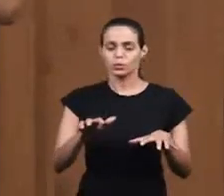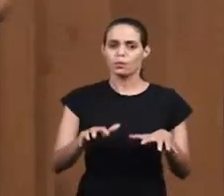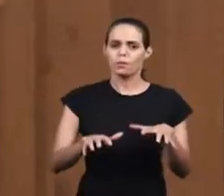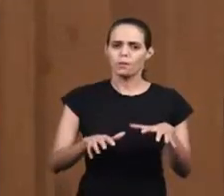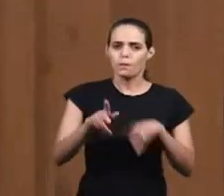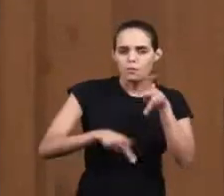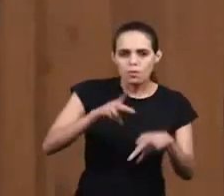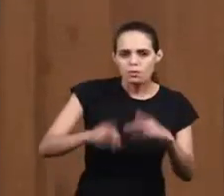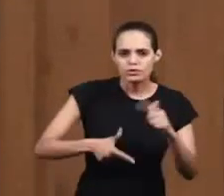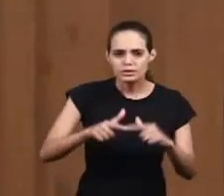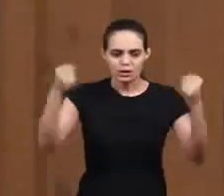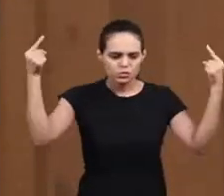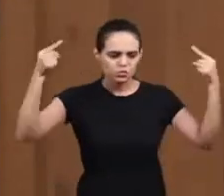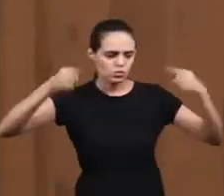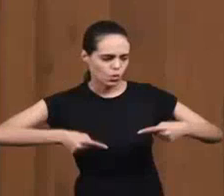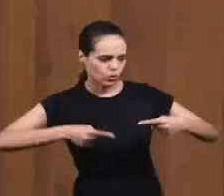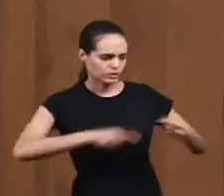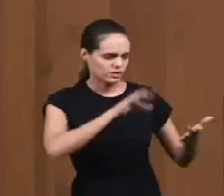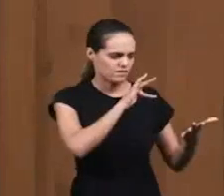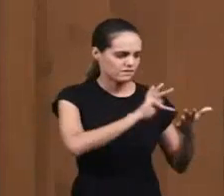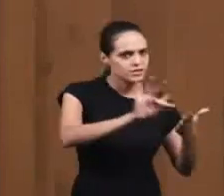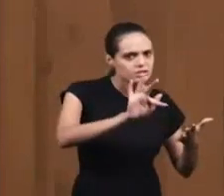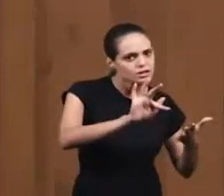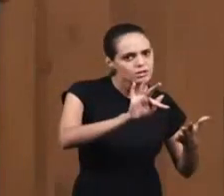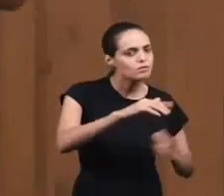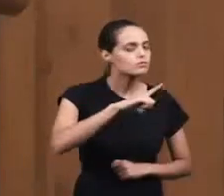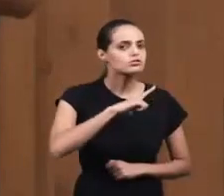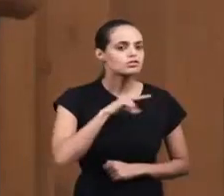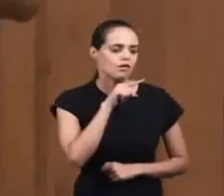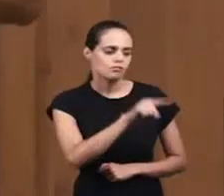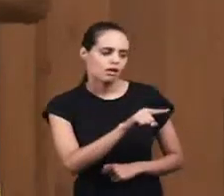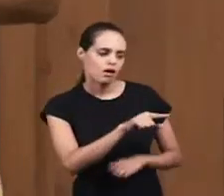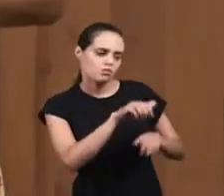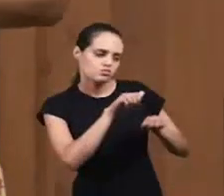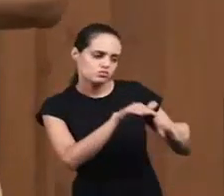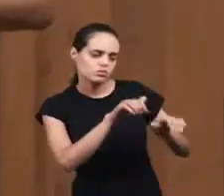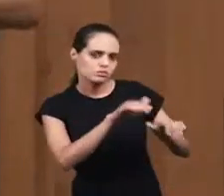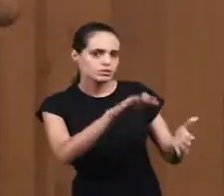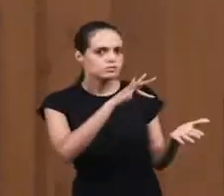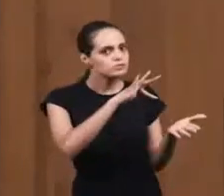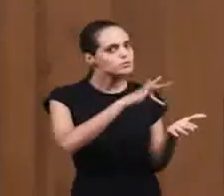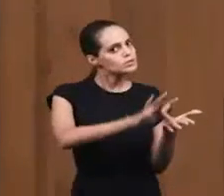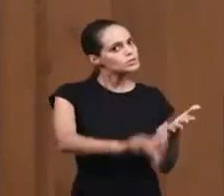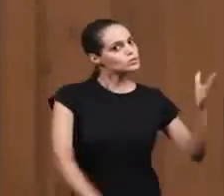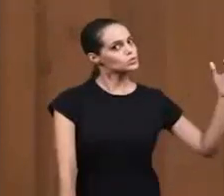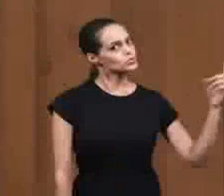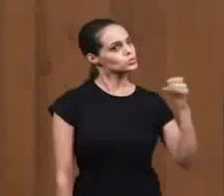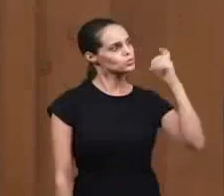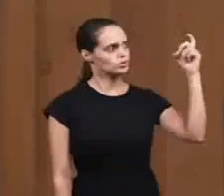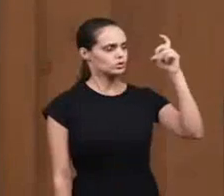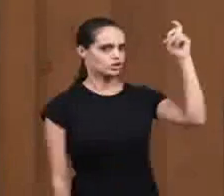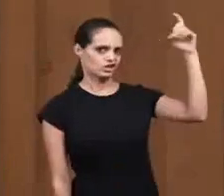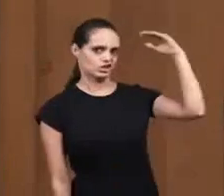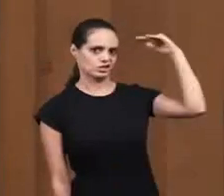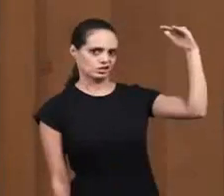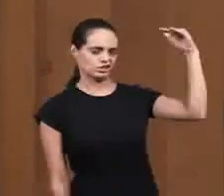einnimmt. So ist das Volk Israels im Kampf gegen die Philister. Und es gab